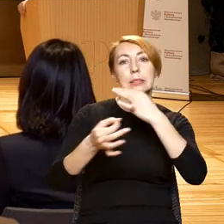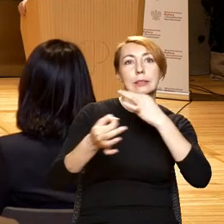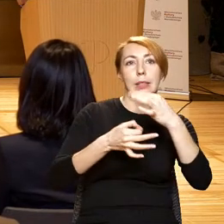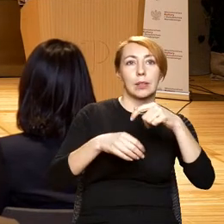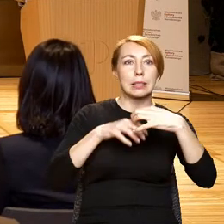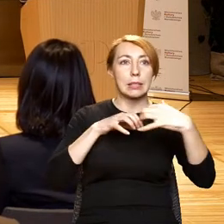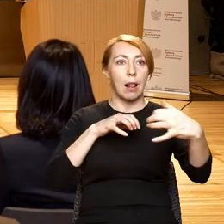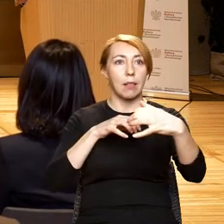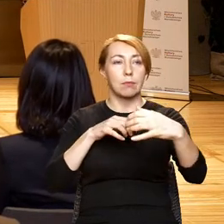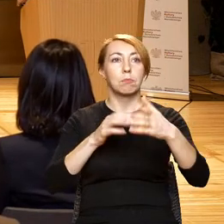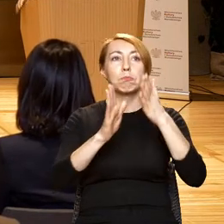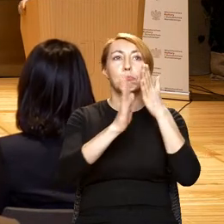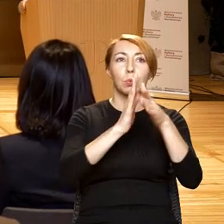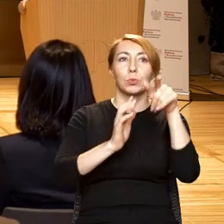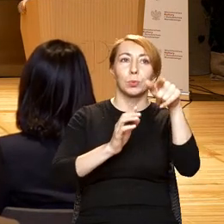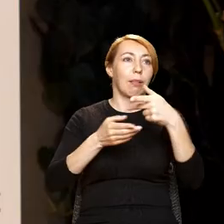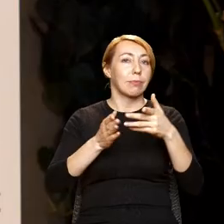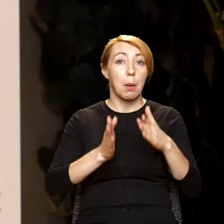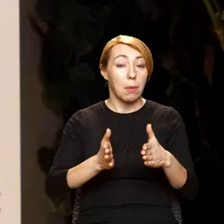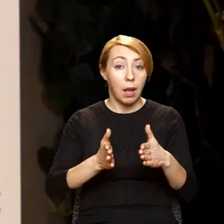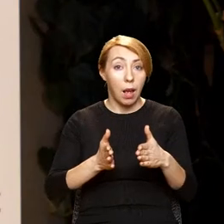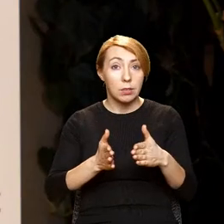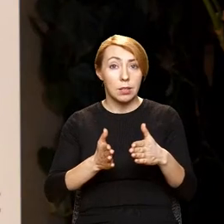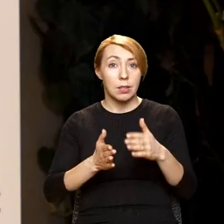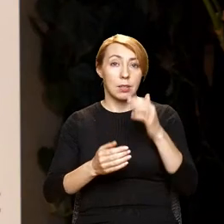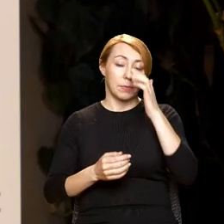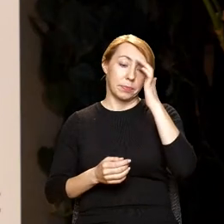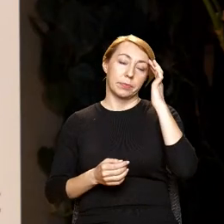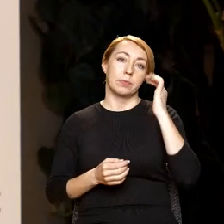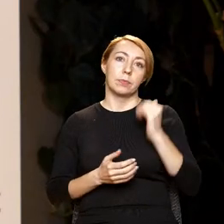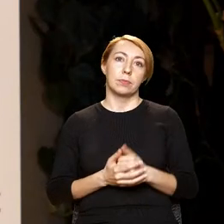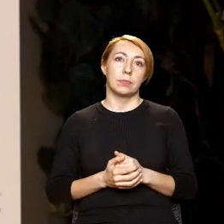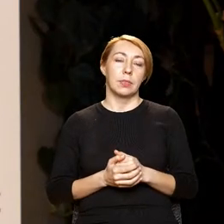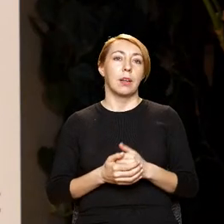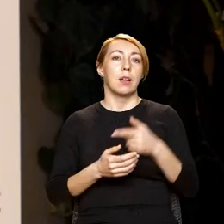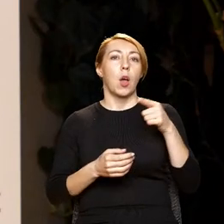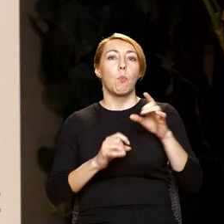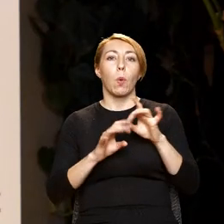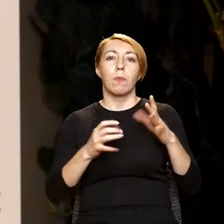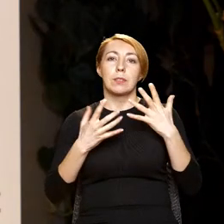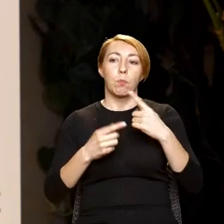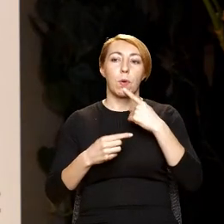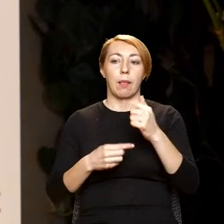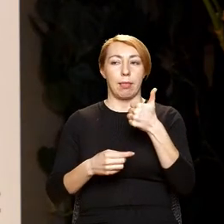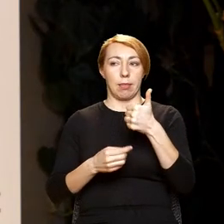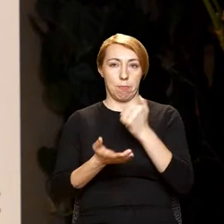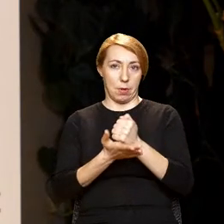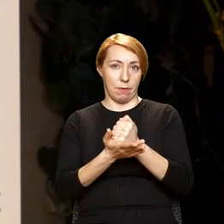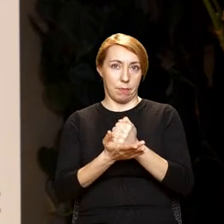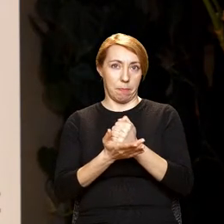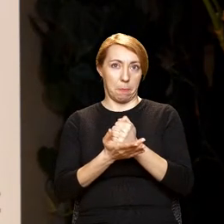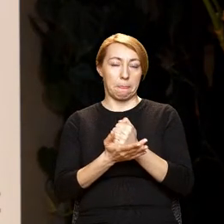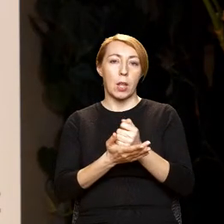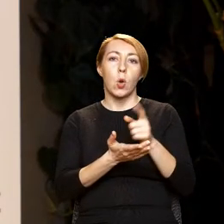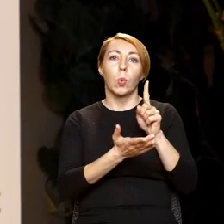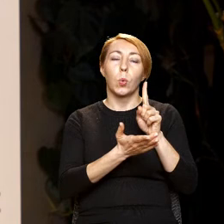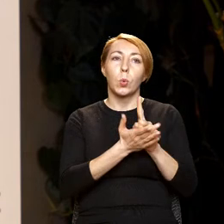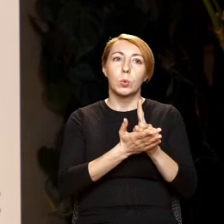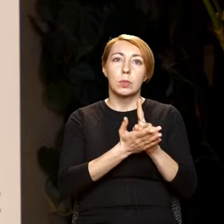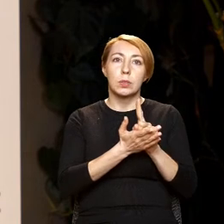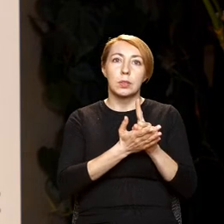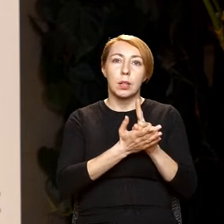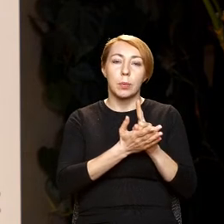sali, do niego przez Zoom. Chciał jedną rzecz, że udało mu się szczegółowo przedstawić